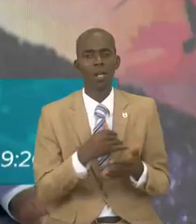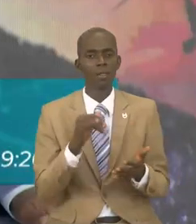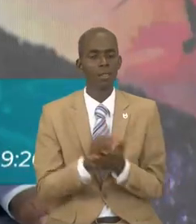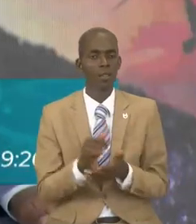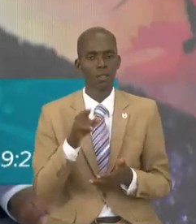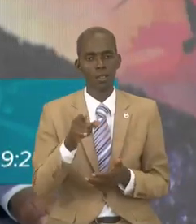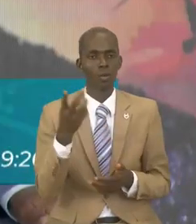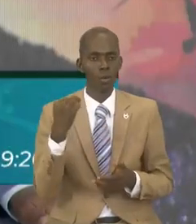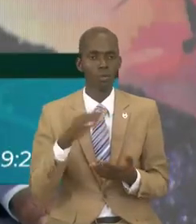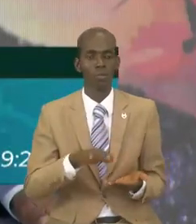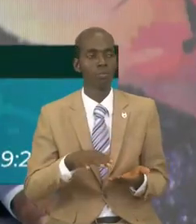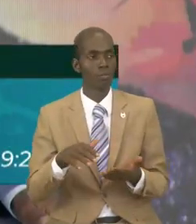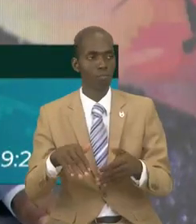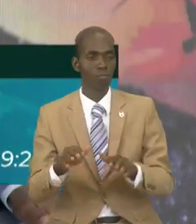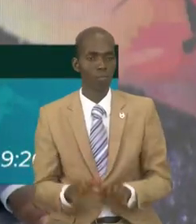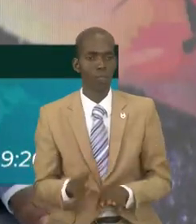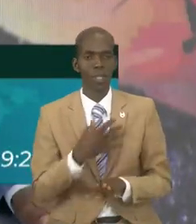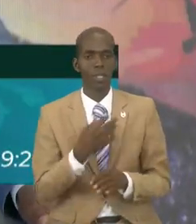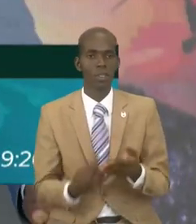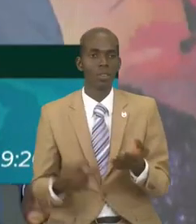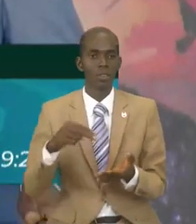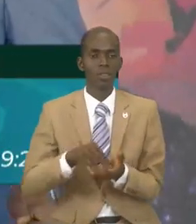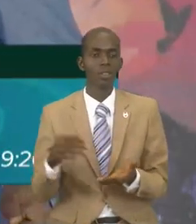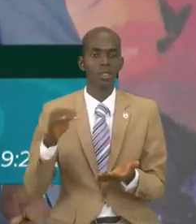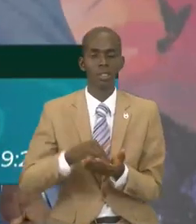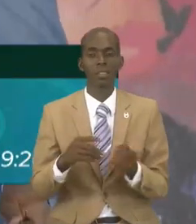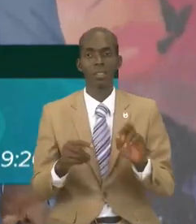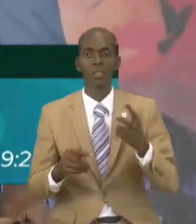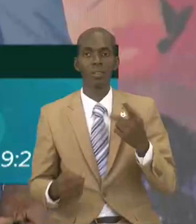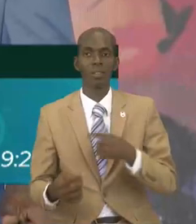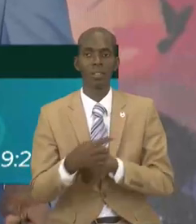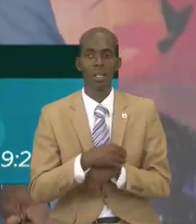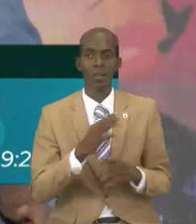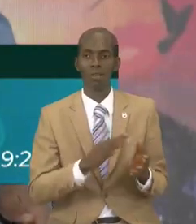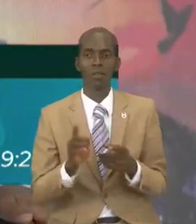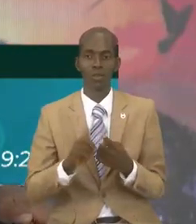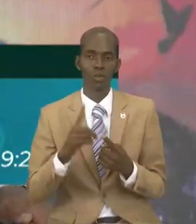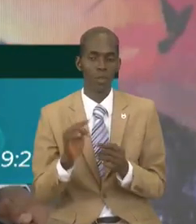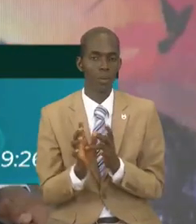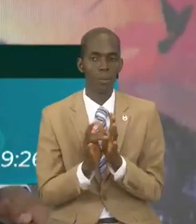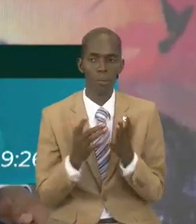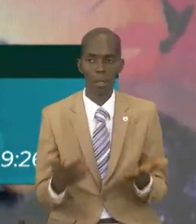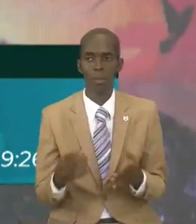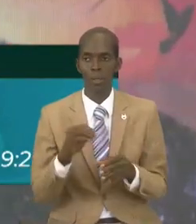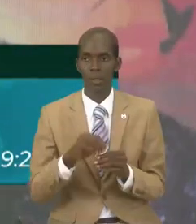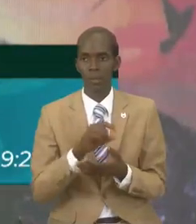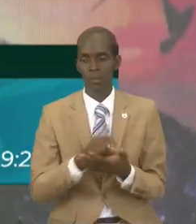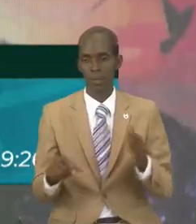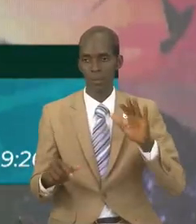Qu'il a été enseveli et qu'il est ressuscité le troisième jour, selon les Écritures. Verset 5.